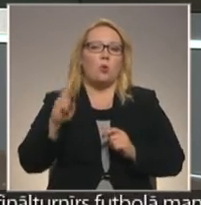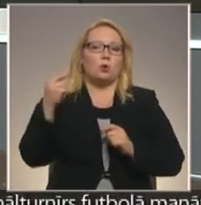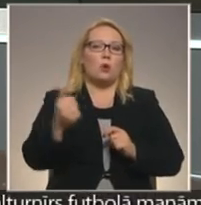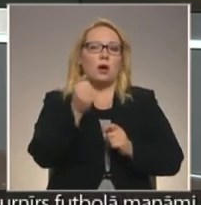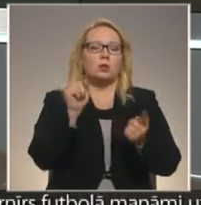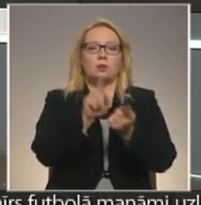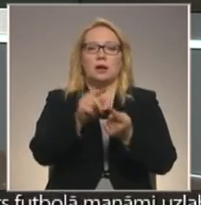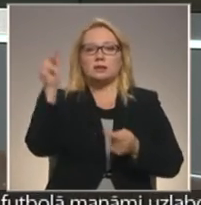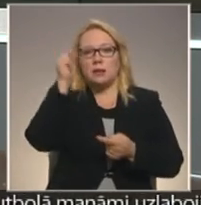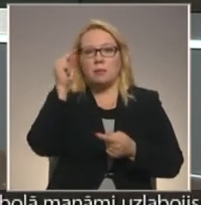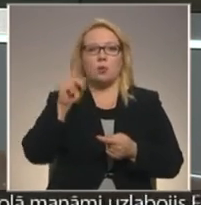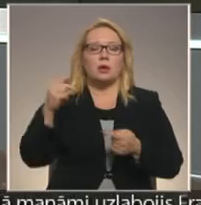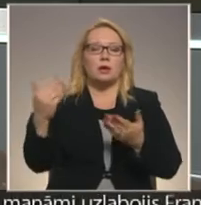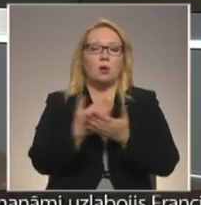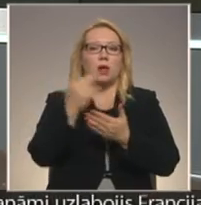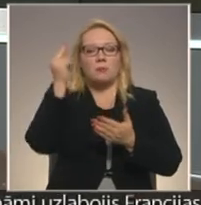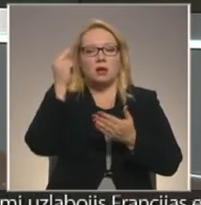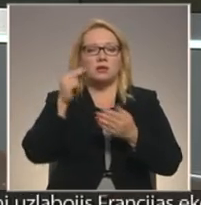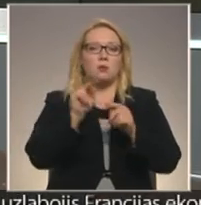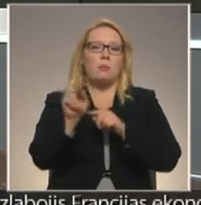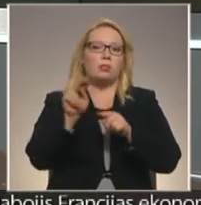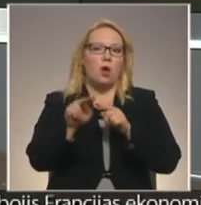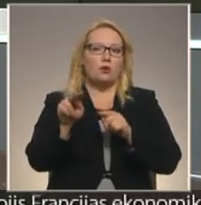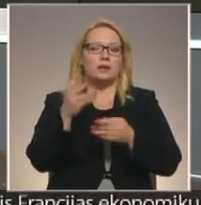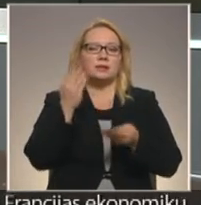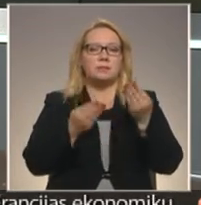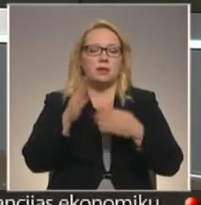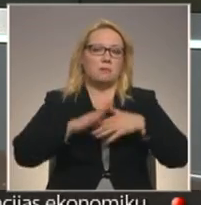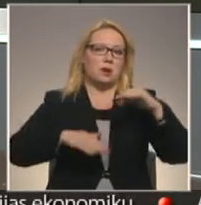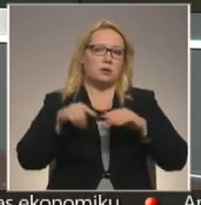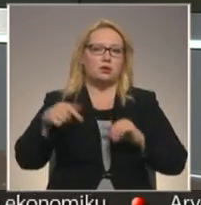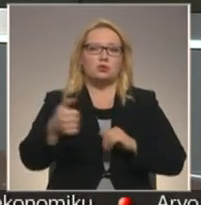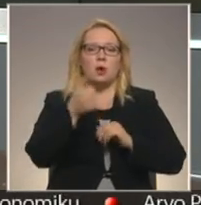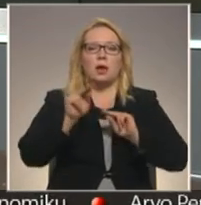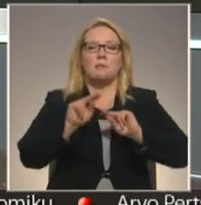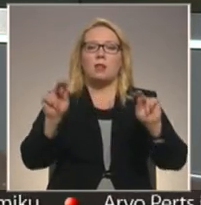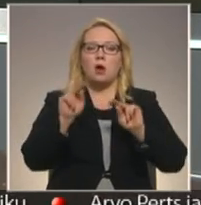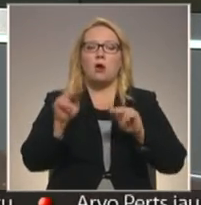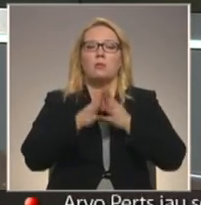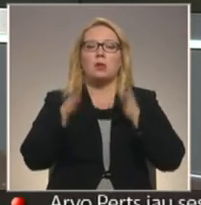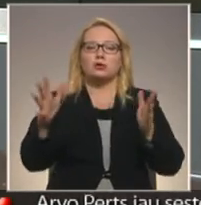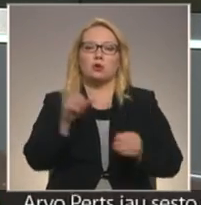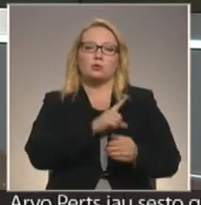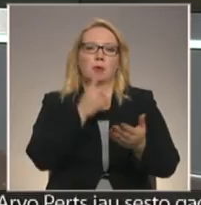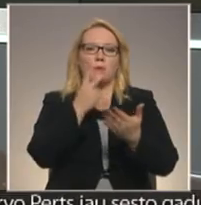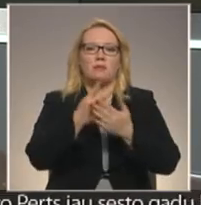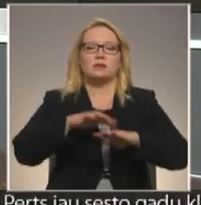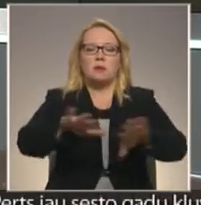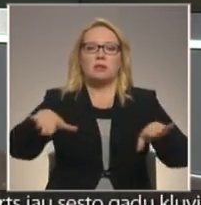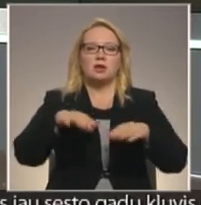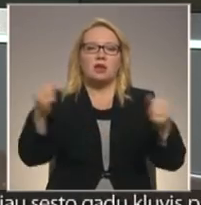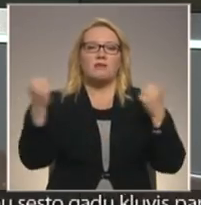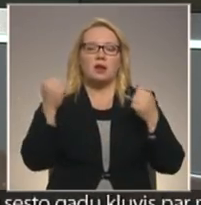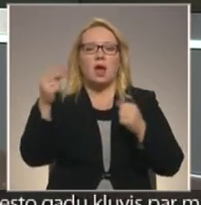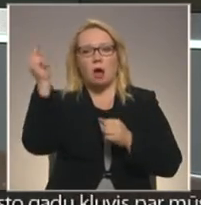tikās seminārā, kur jaunākās mācību metodas izmēģināja praktiski, un šogad pedagogi plašāku uzmanību pievērsa peldēšanas vingrinājuma apguvē